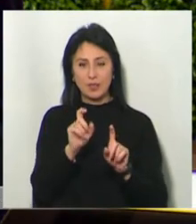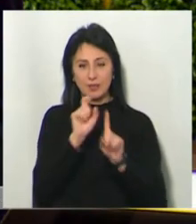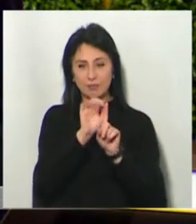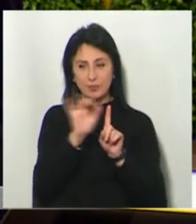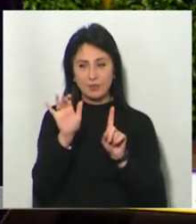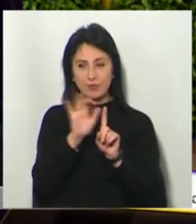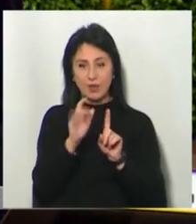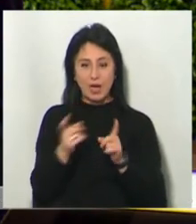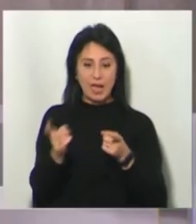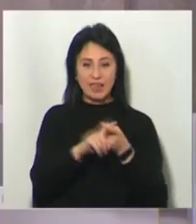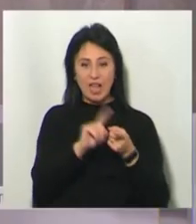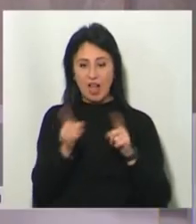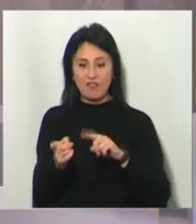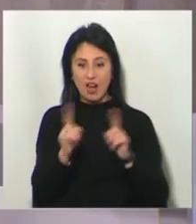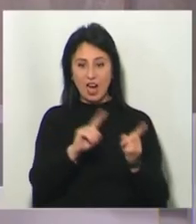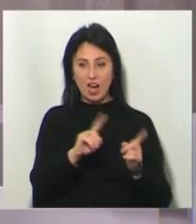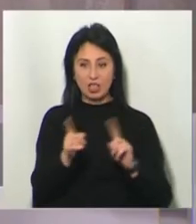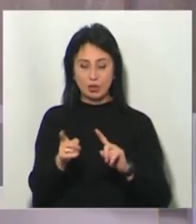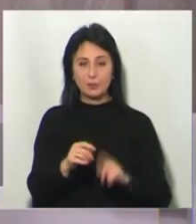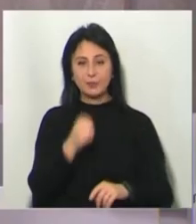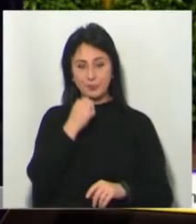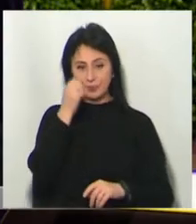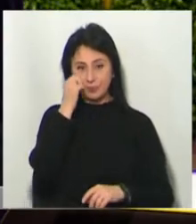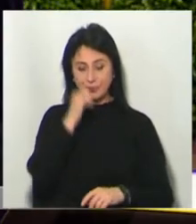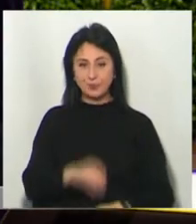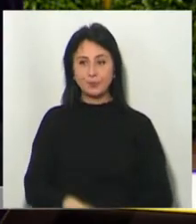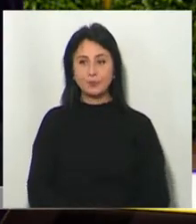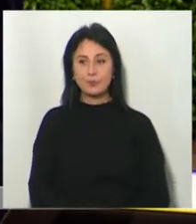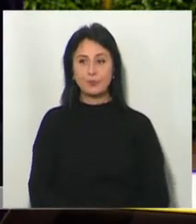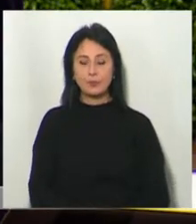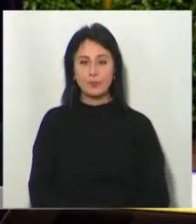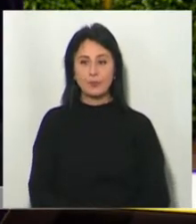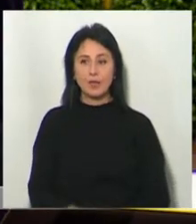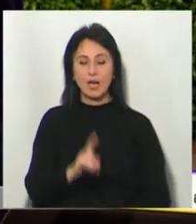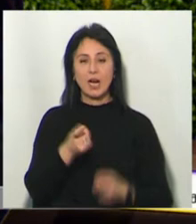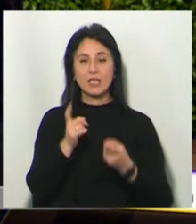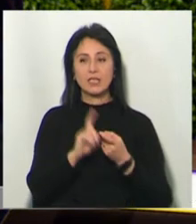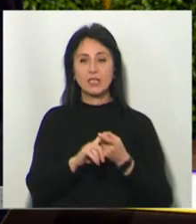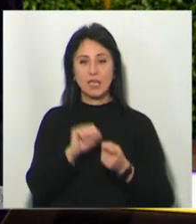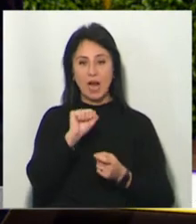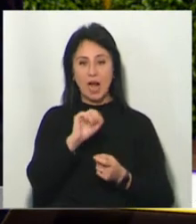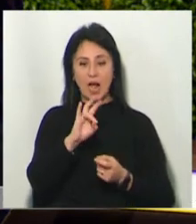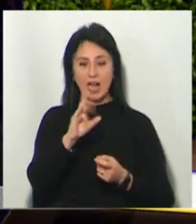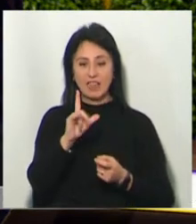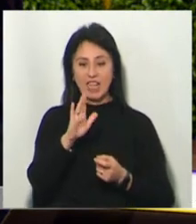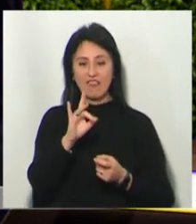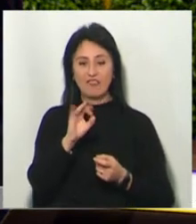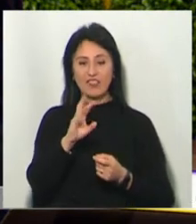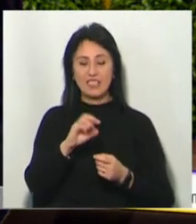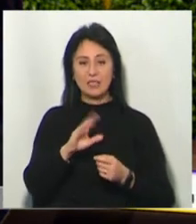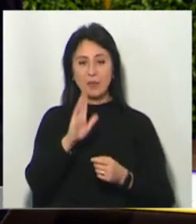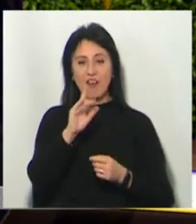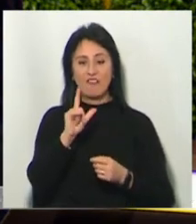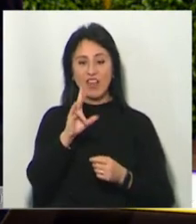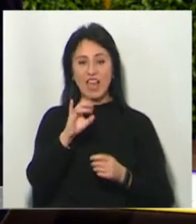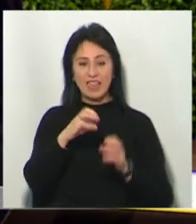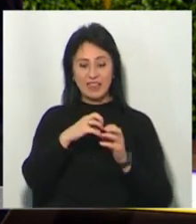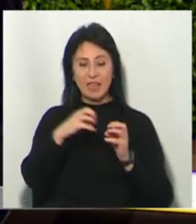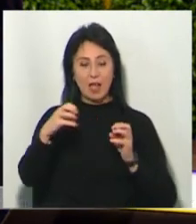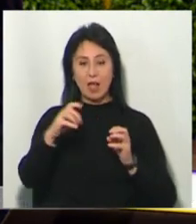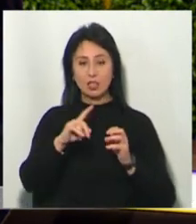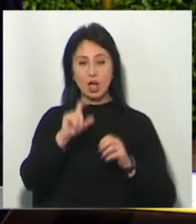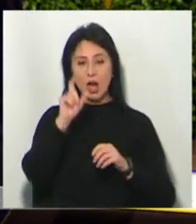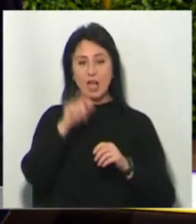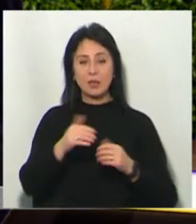bine, mere de avag au șirot amișuiat probleme. Adluba, nu, este gim. Răcește ba anevrizma arteriovenozuri mal formație. Șeizle